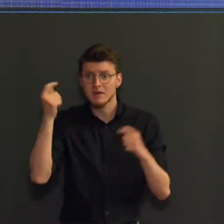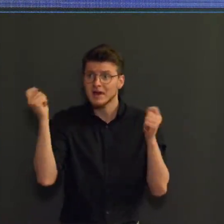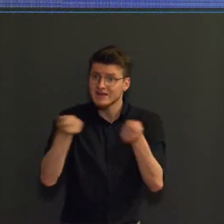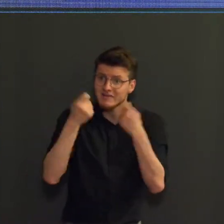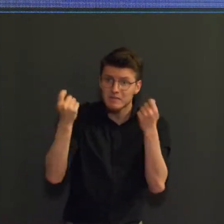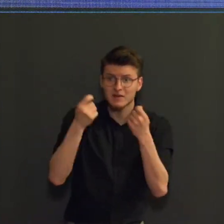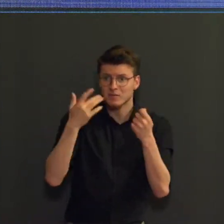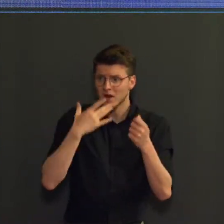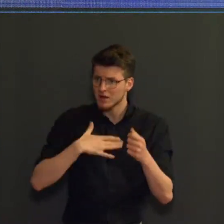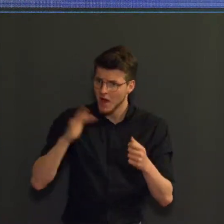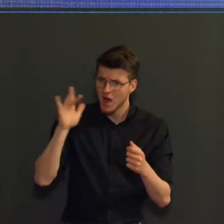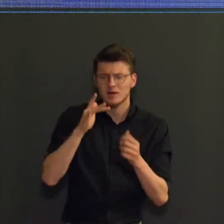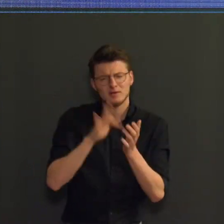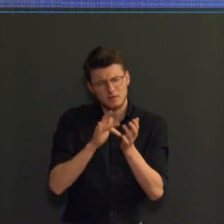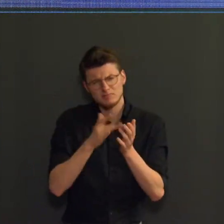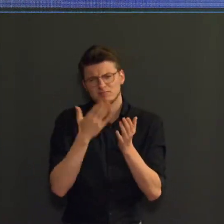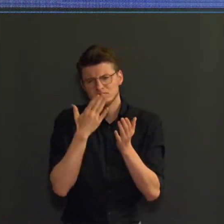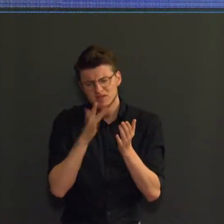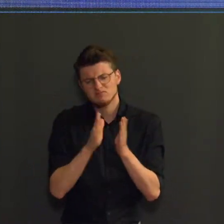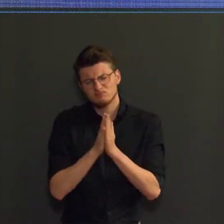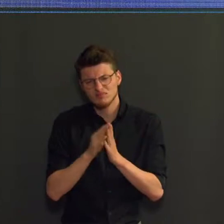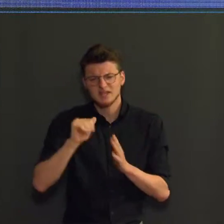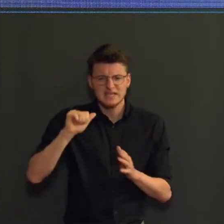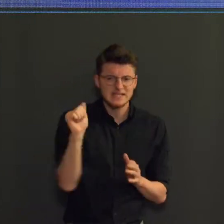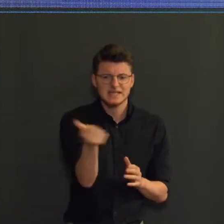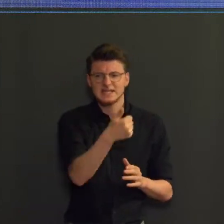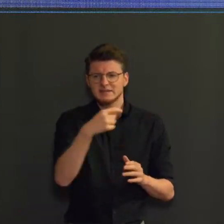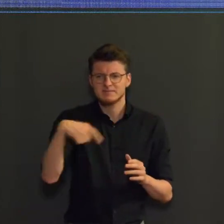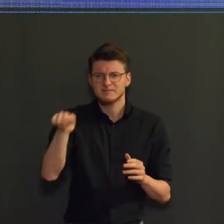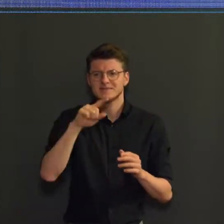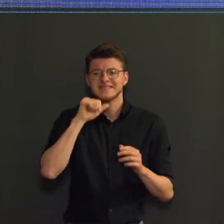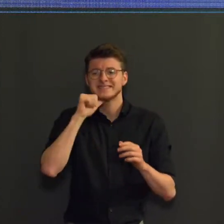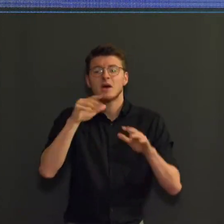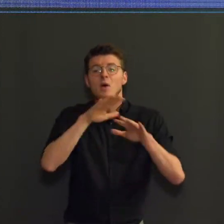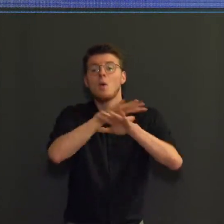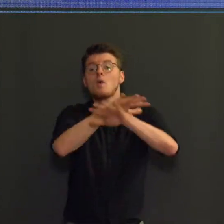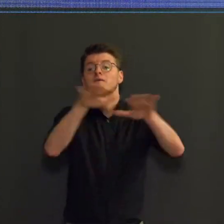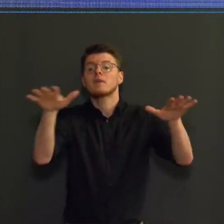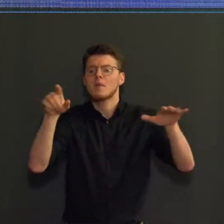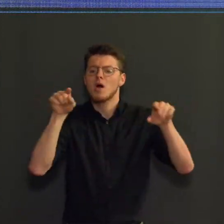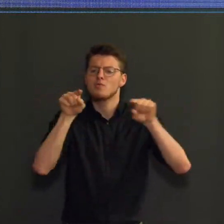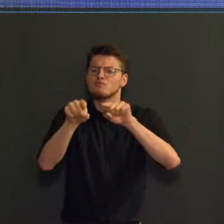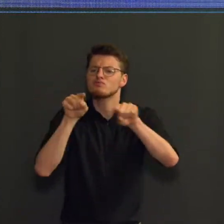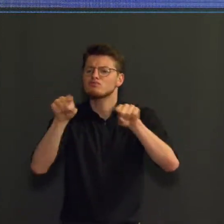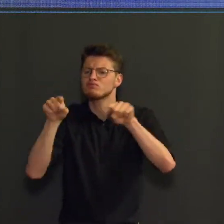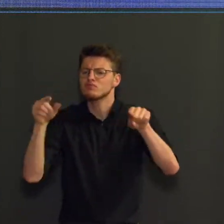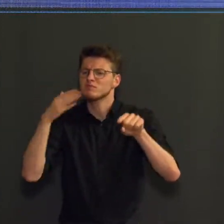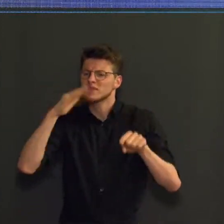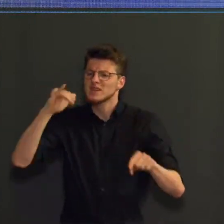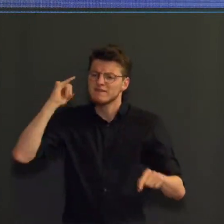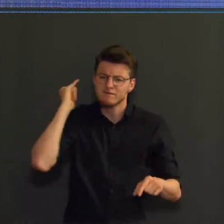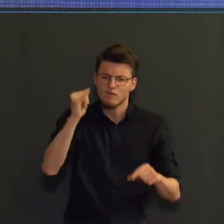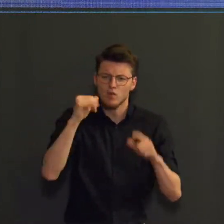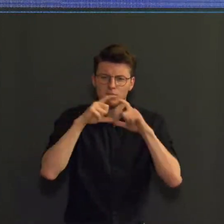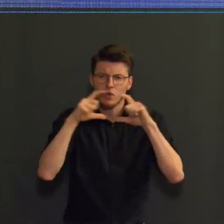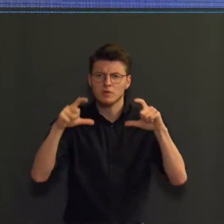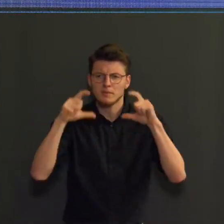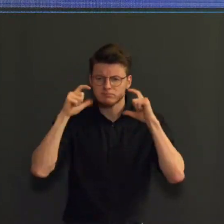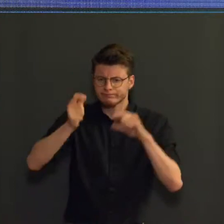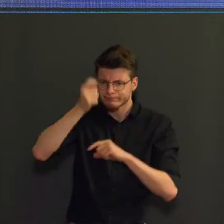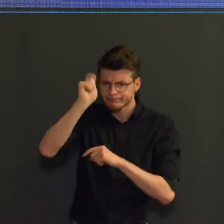z'n allen op sommige plaatsen nog steeds een masker dragen, vooral uit respect ook voor de